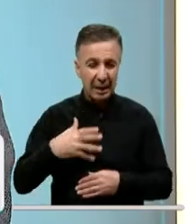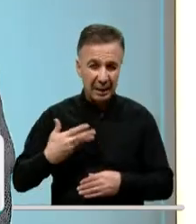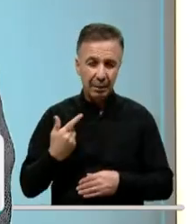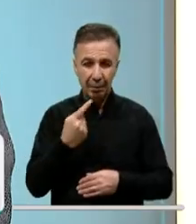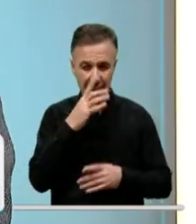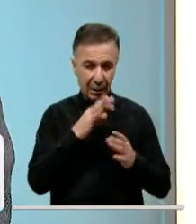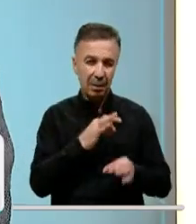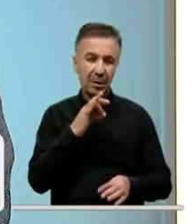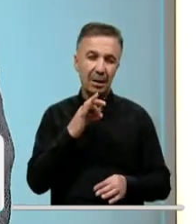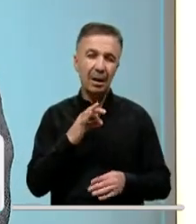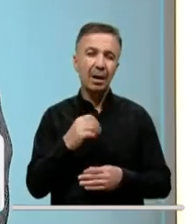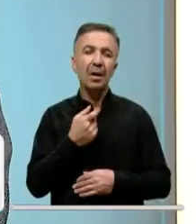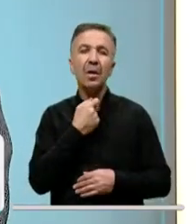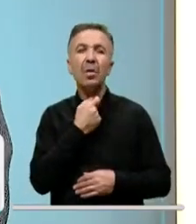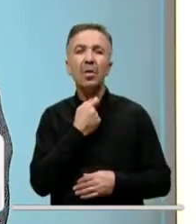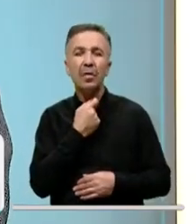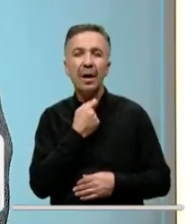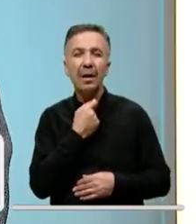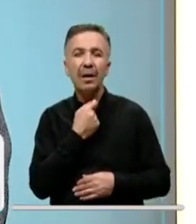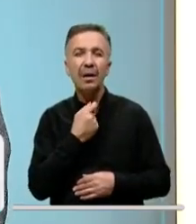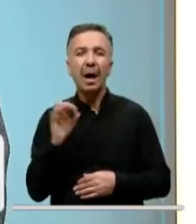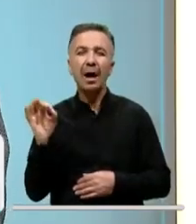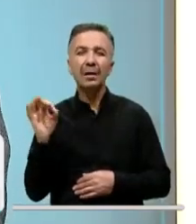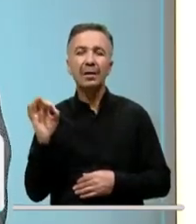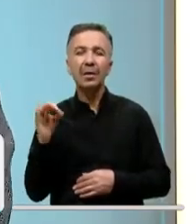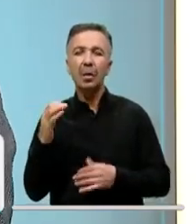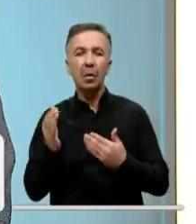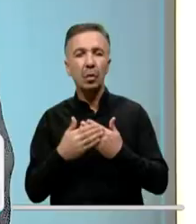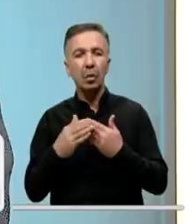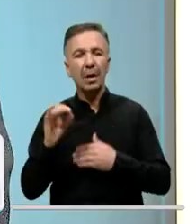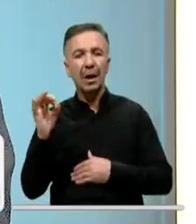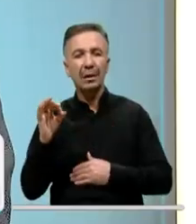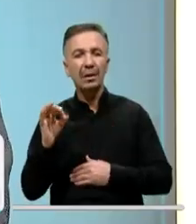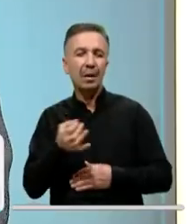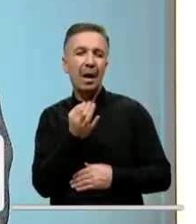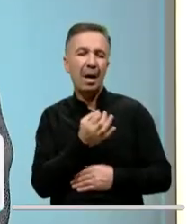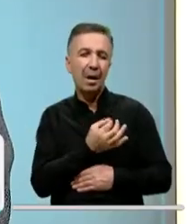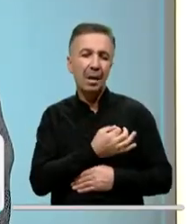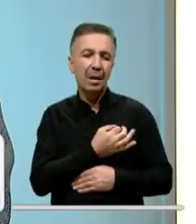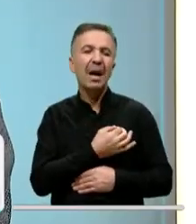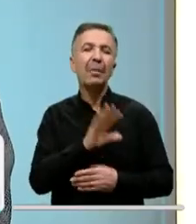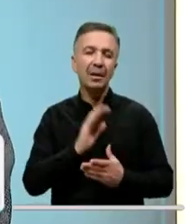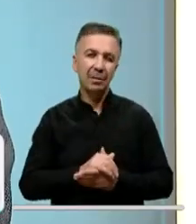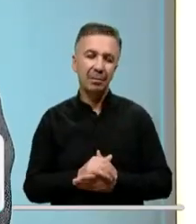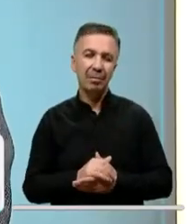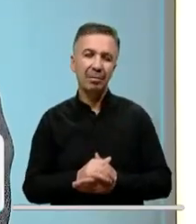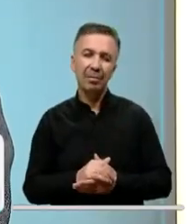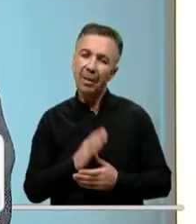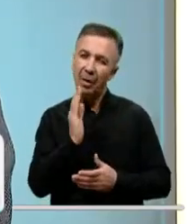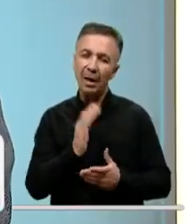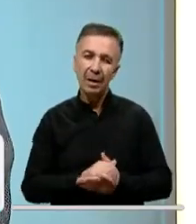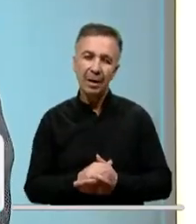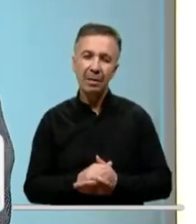götürmek isteyen bir kimse lütfen götürmesin. Hiçbir şey götürmesine gerek yok. Kuru ayağıyla oraya gidip